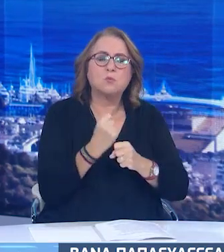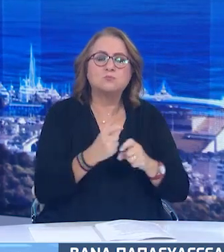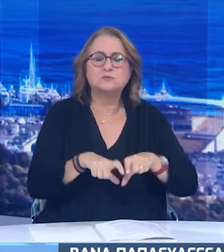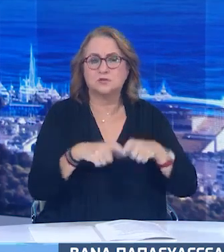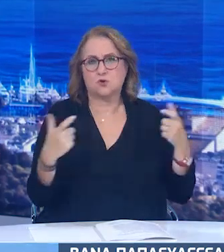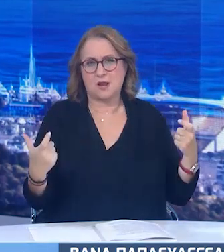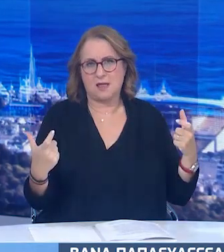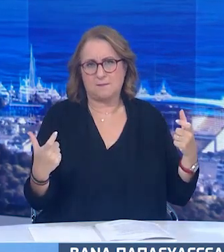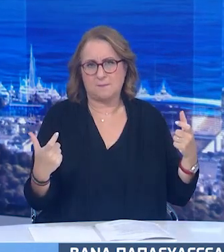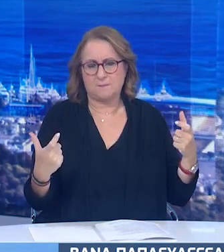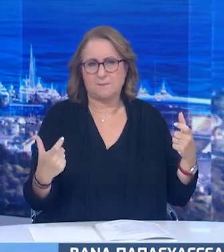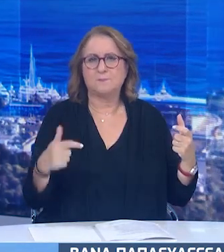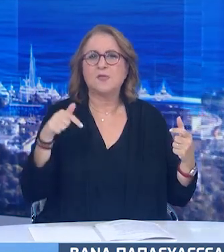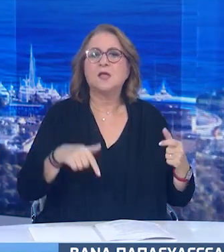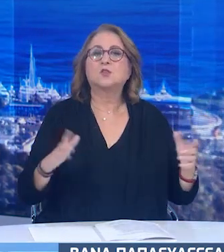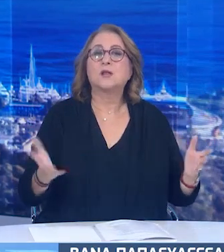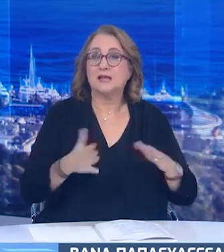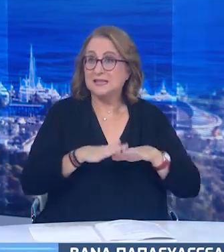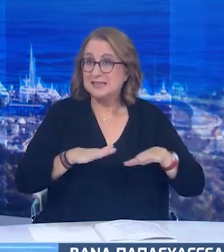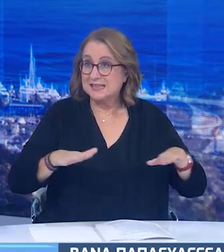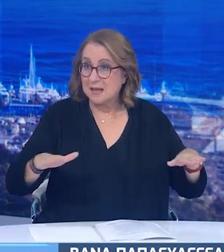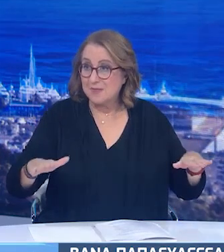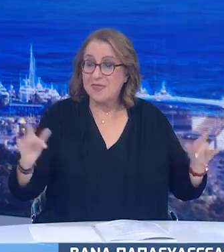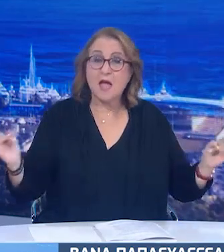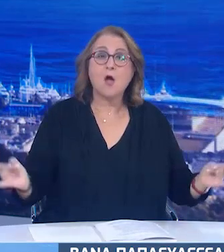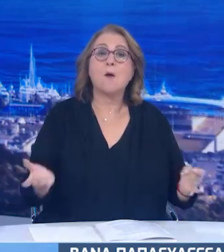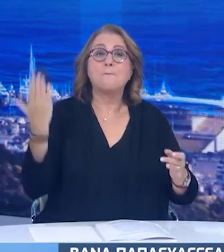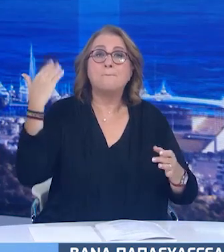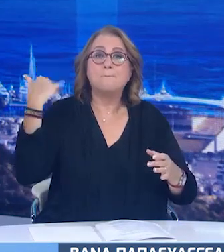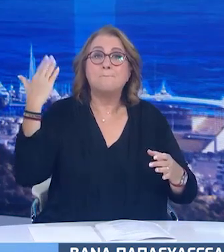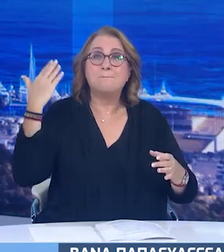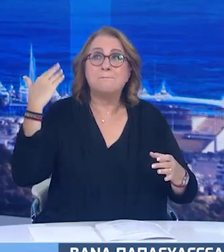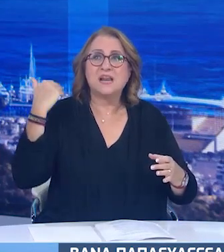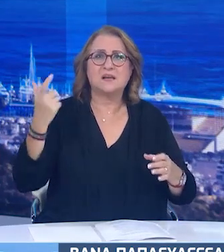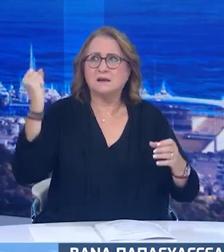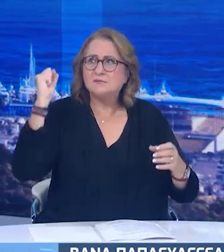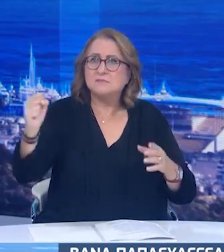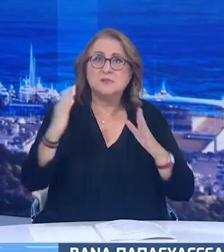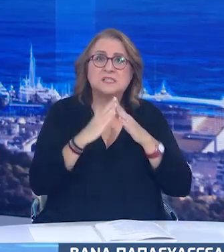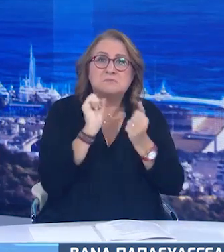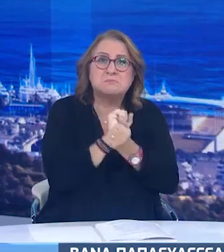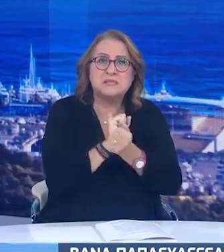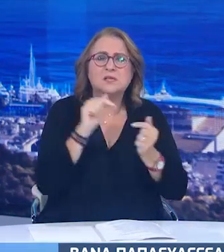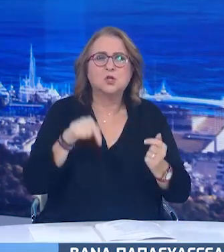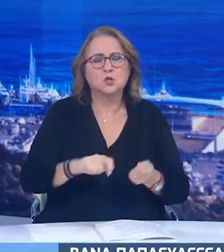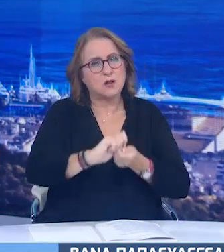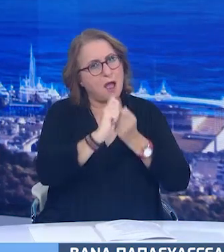σχολείο μετά από επαφή με κρούσμα και αντικατάσταση της καραντίνας με το συχνό τέστινγκ κερδίζει έδαφος και στις